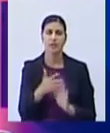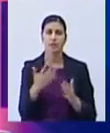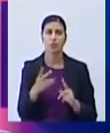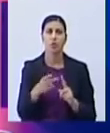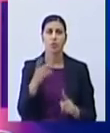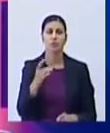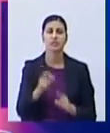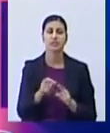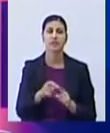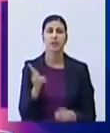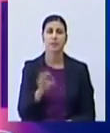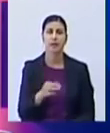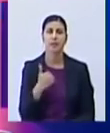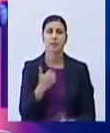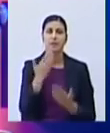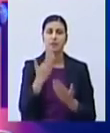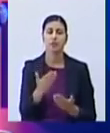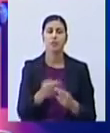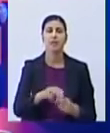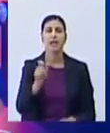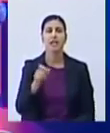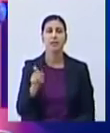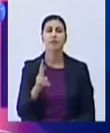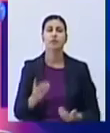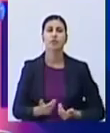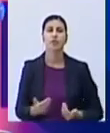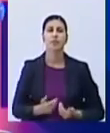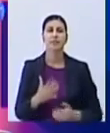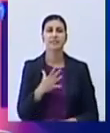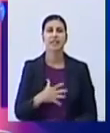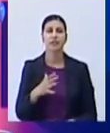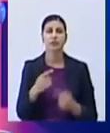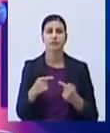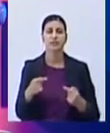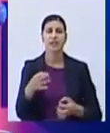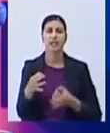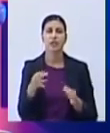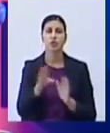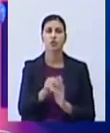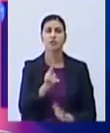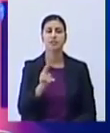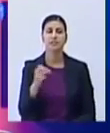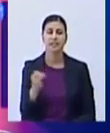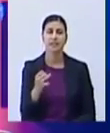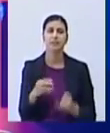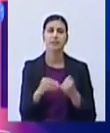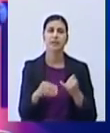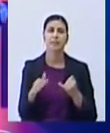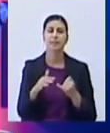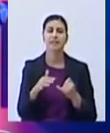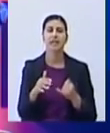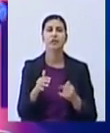მეორედ გავიგეთ ეს ფრაზა, მაგრამ მე ვკითხულობ აი ეს ადამიანები, რომლებიც ცხოვრობენ საქართველოს სხვადასხვა რეგიონში. ის ვისაც აინტერესებს მიწათმოქმედება, ის